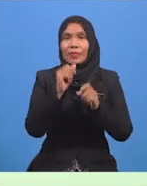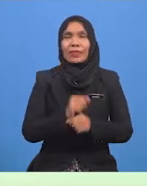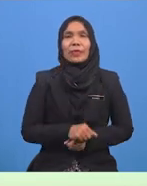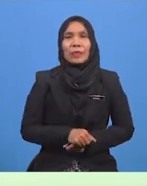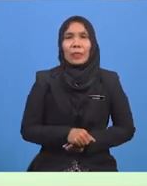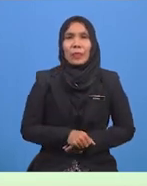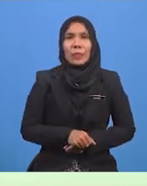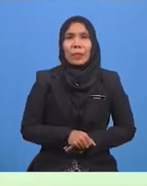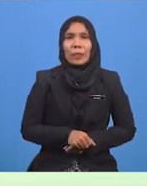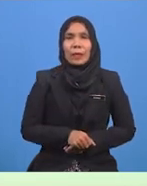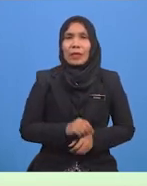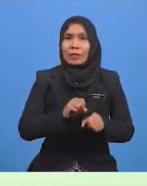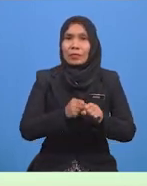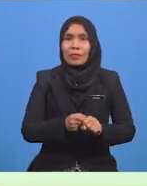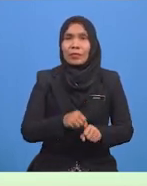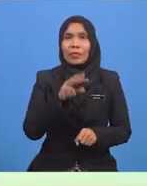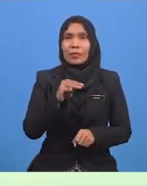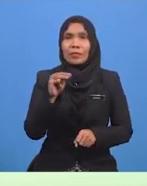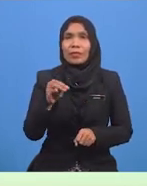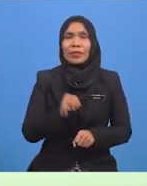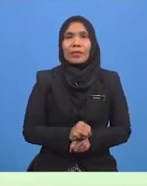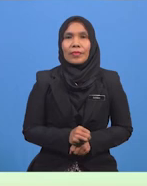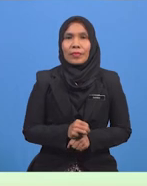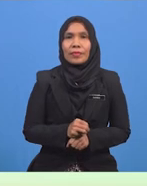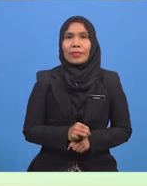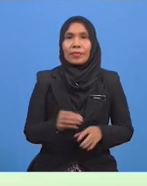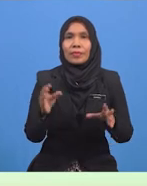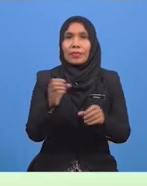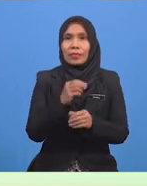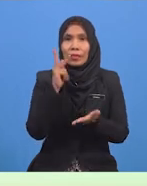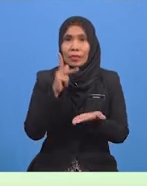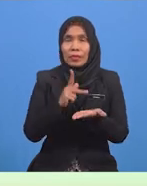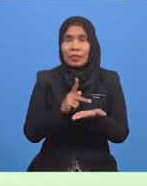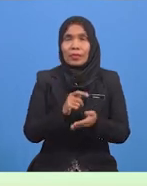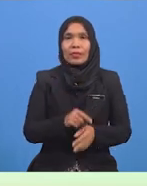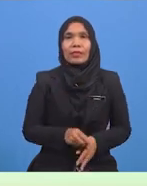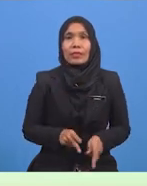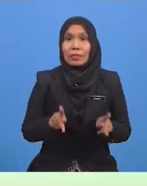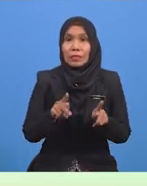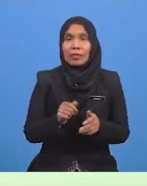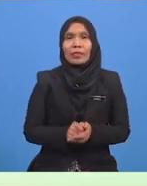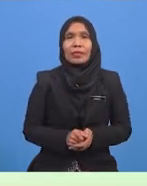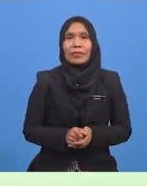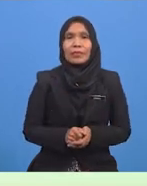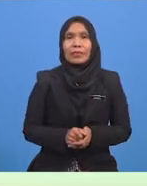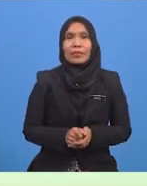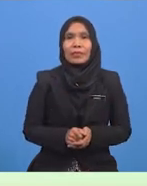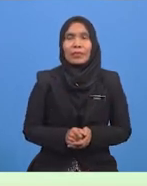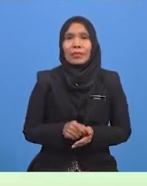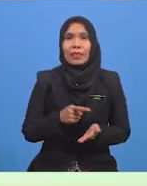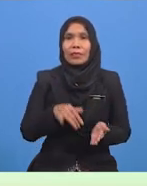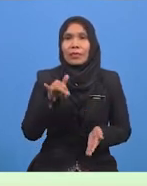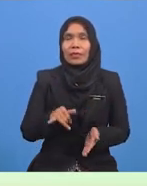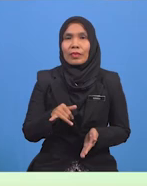ini agar murid-murid dapat mengenal pasti apa yang perlu dikuasai dalam tajuk